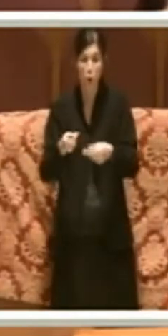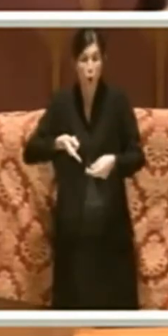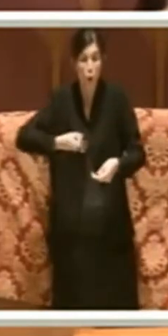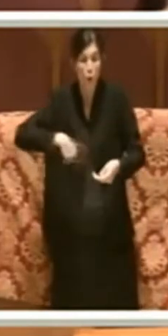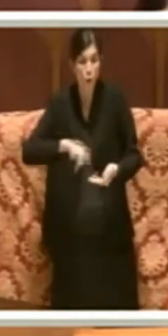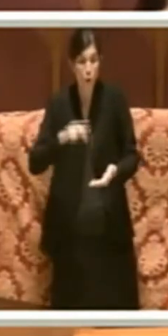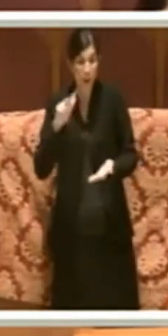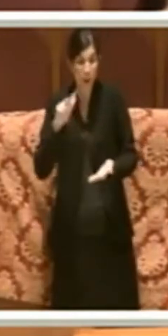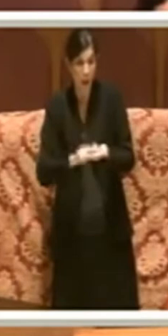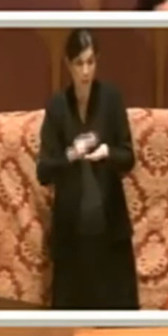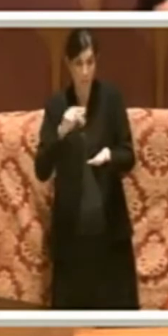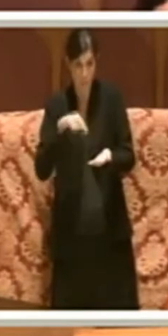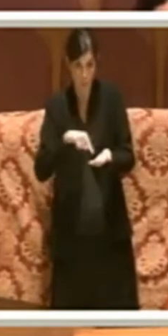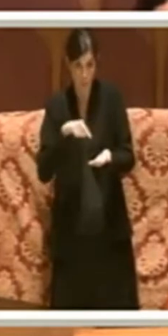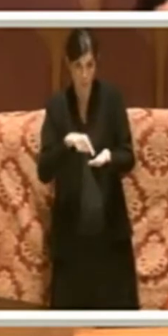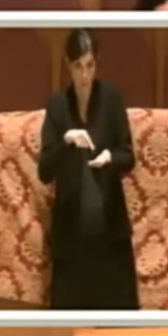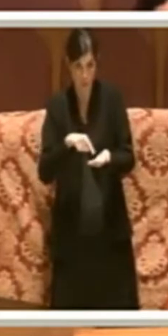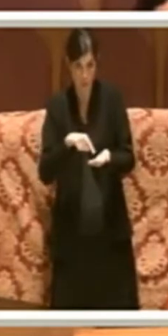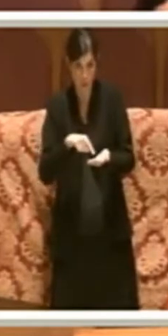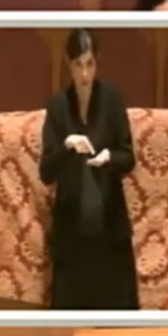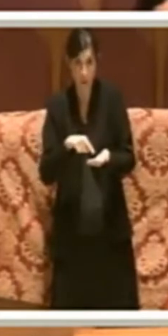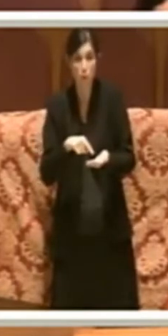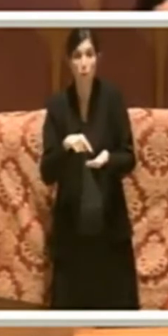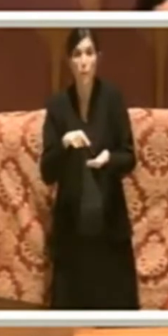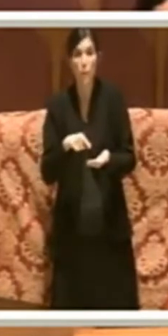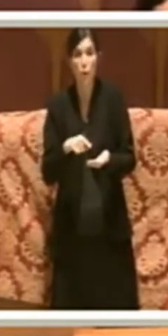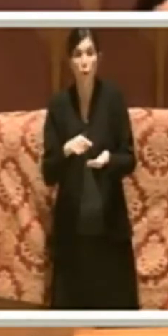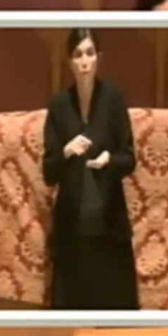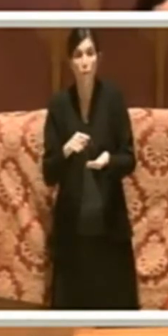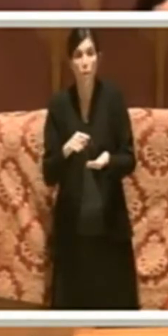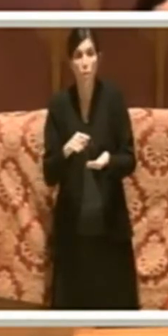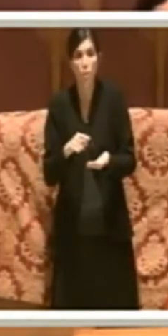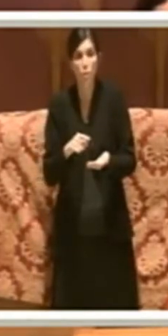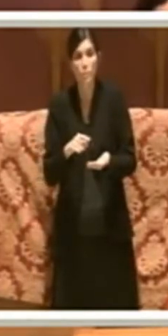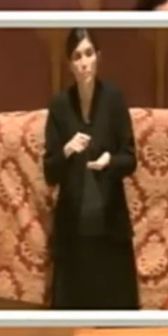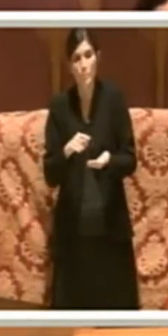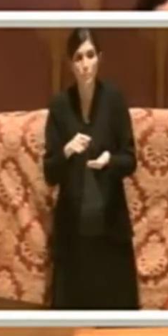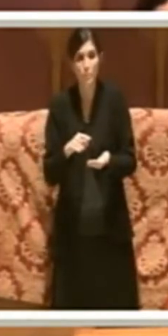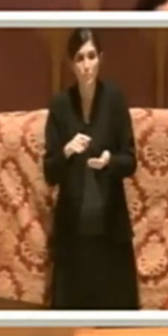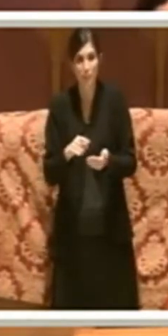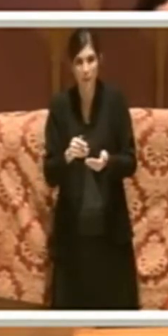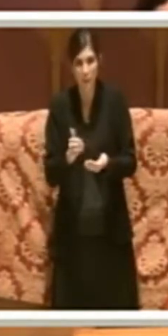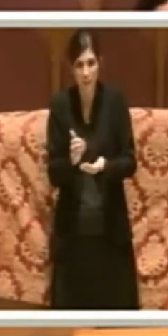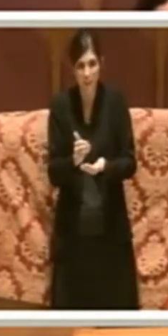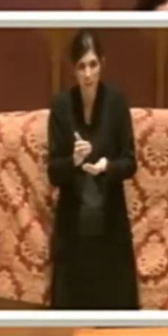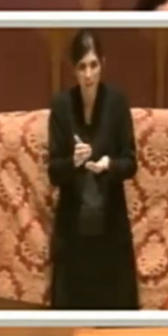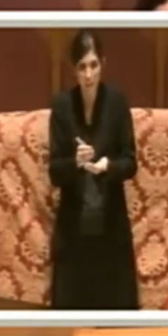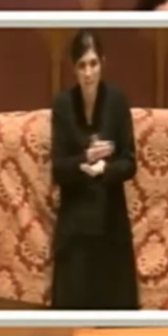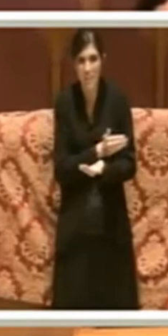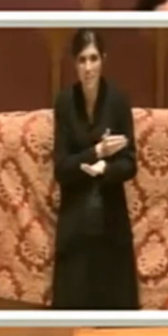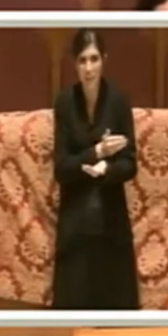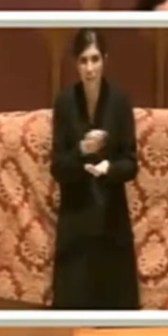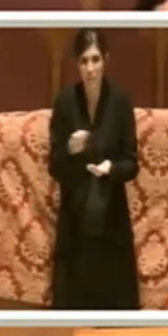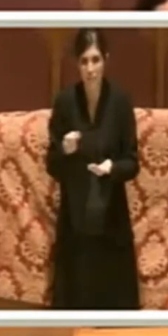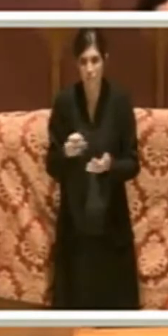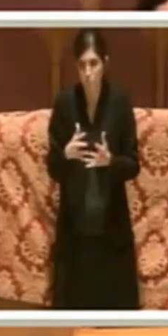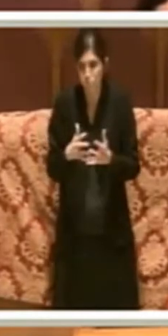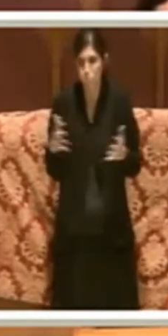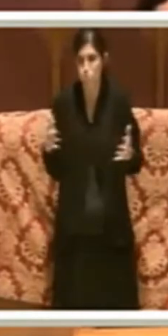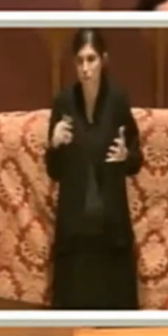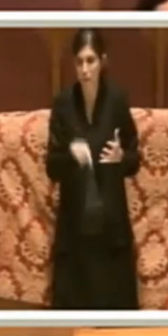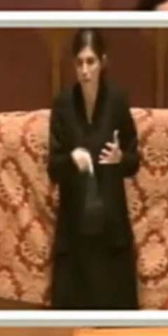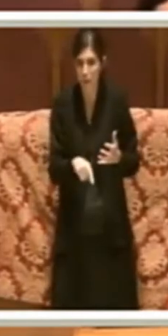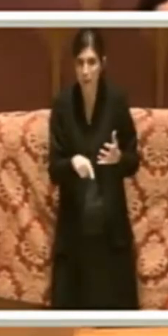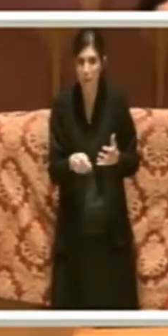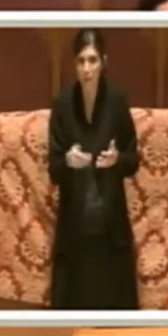con una riserva di consolidamento relativamente corposa, e dopo un'attività che è stata svolta, allora era